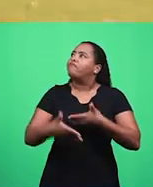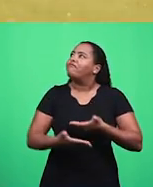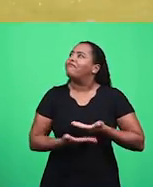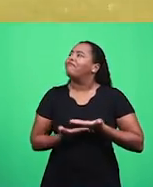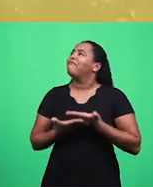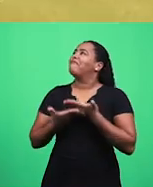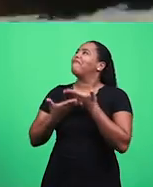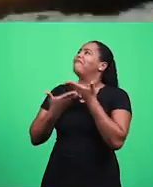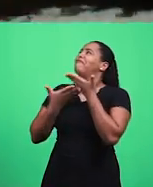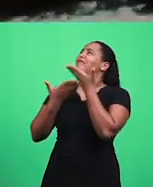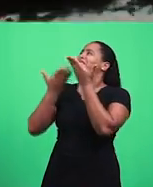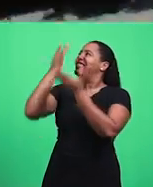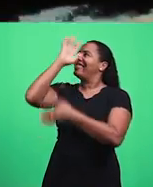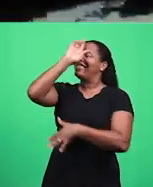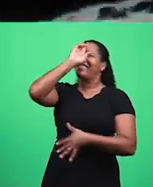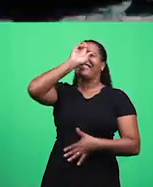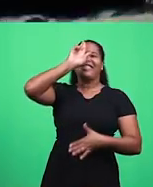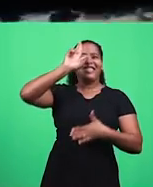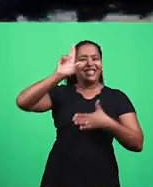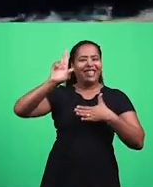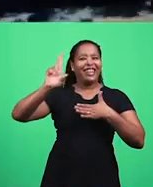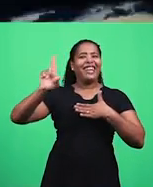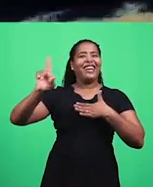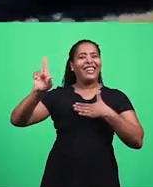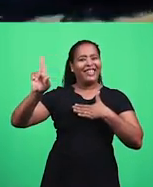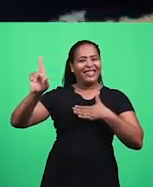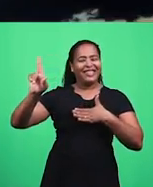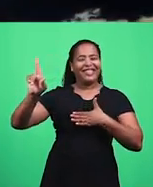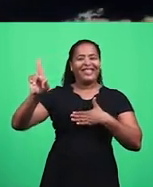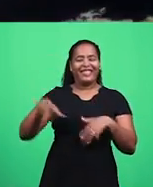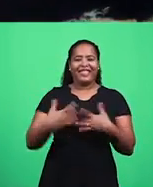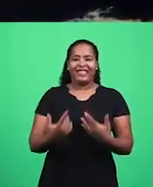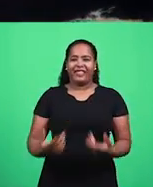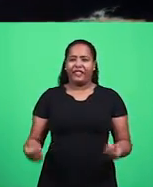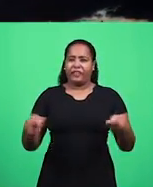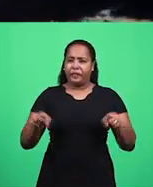Я воздаю аллилуйя Господу моему.